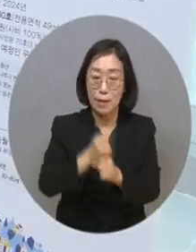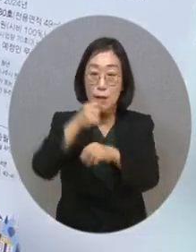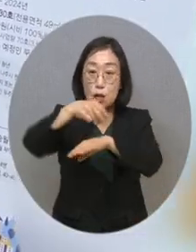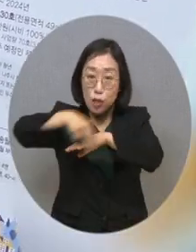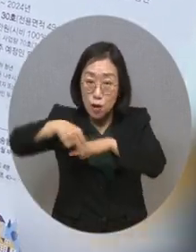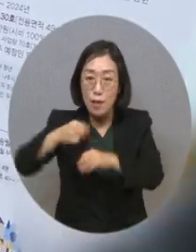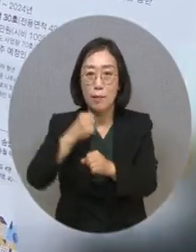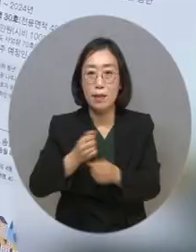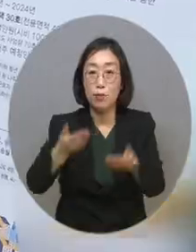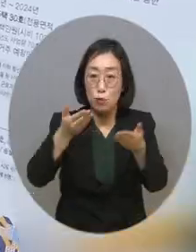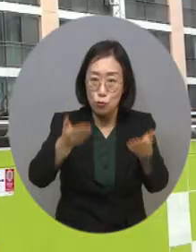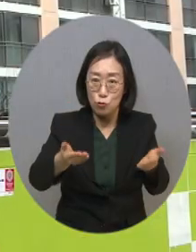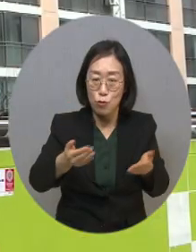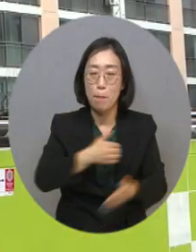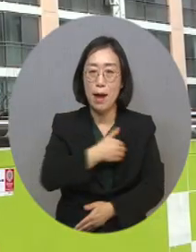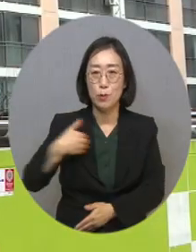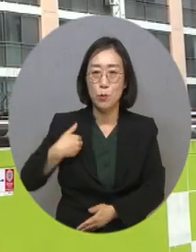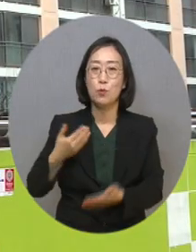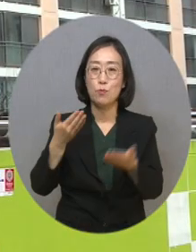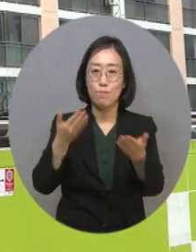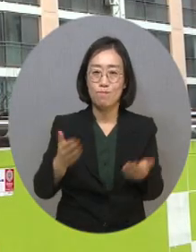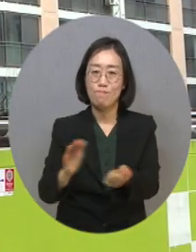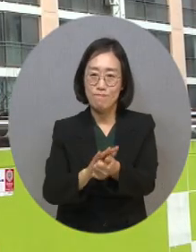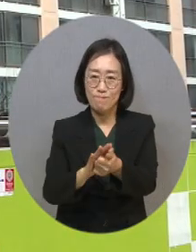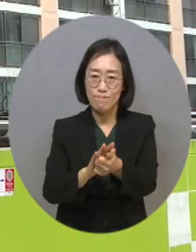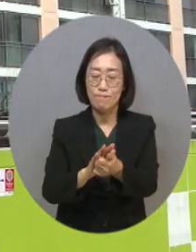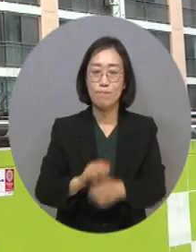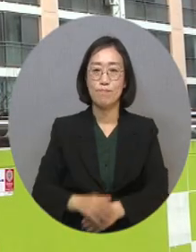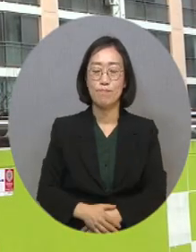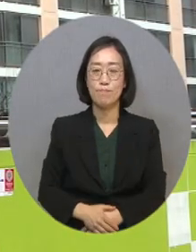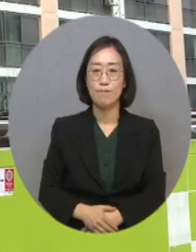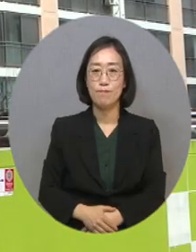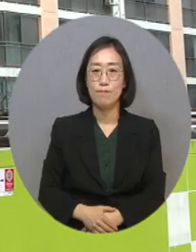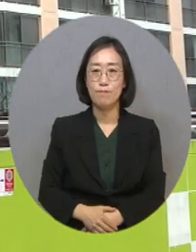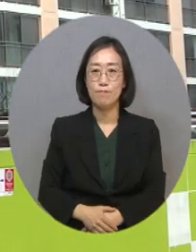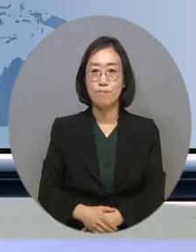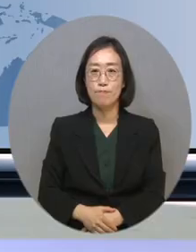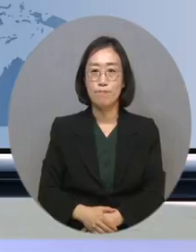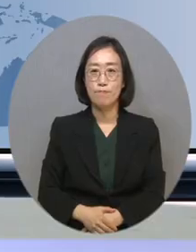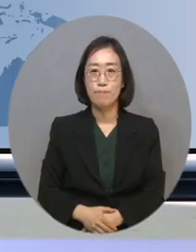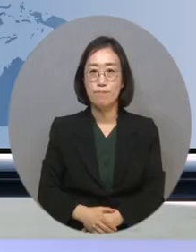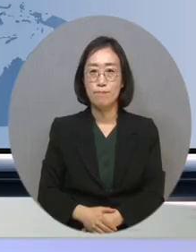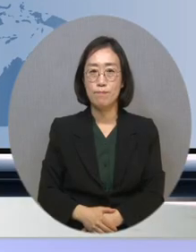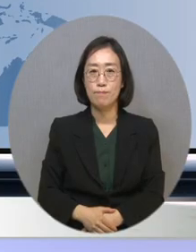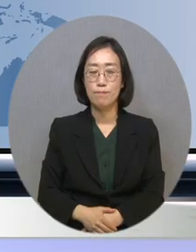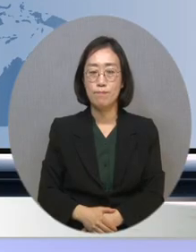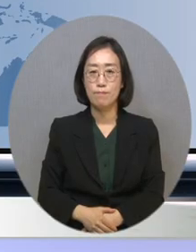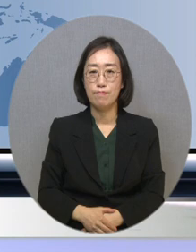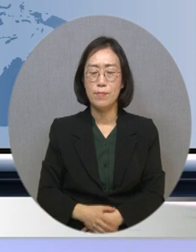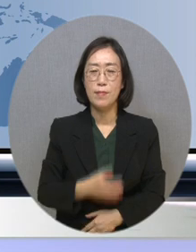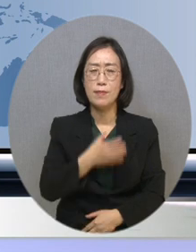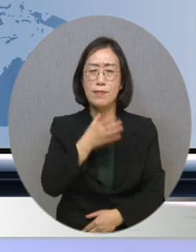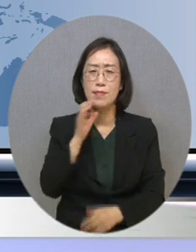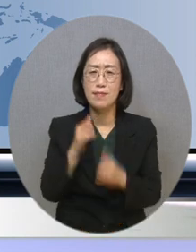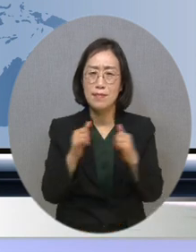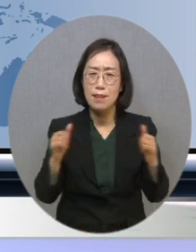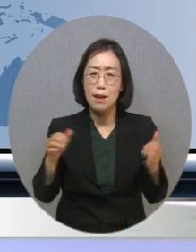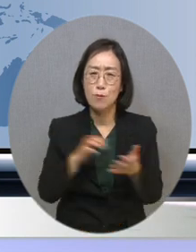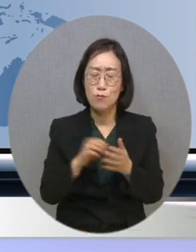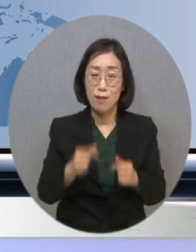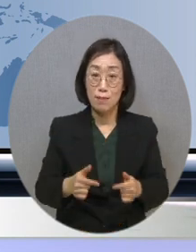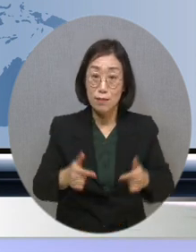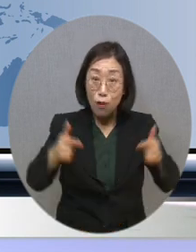방침입니다 복지 tv 뉴스 김정현입니다 초고령 사회 진입을